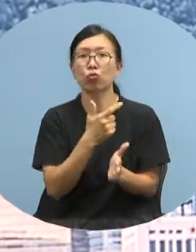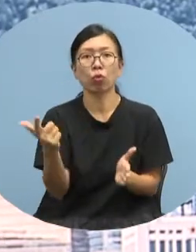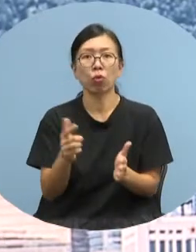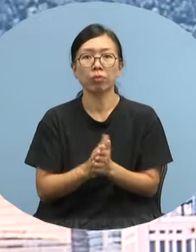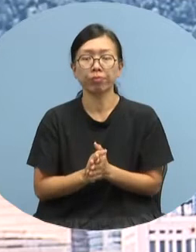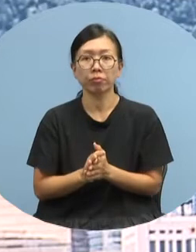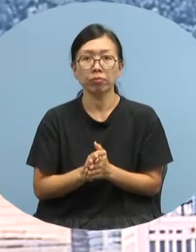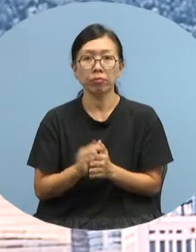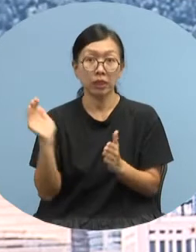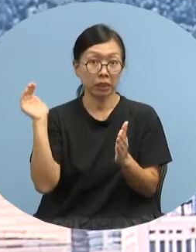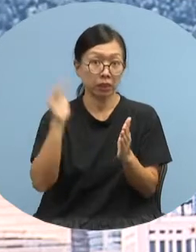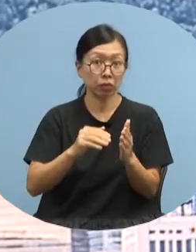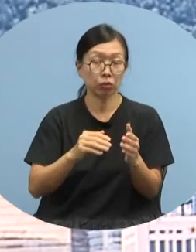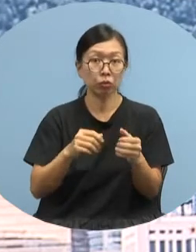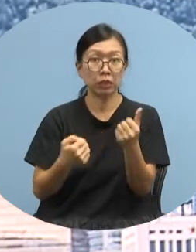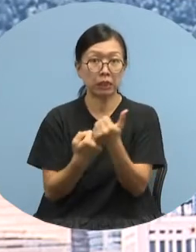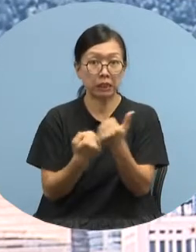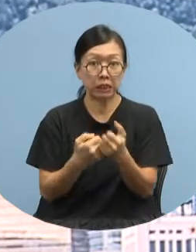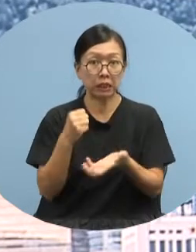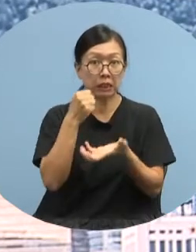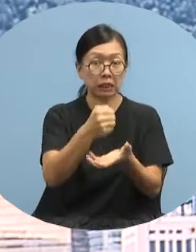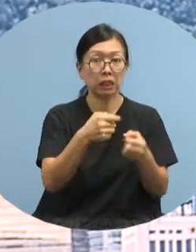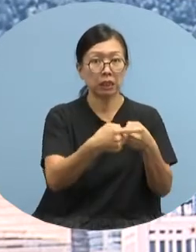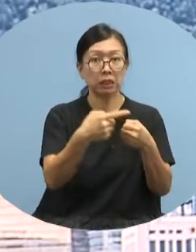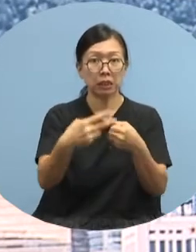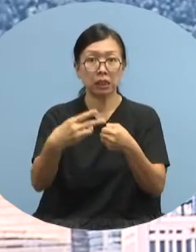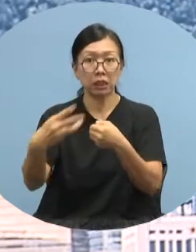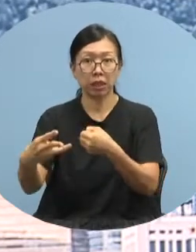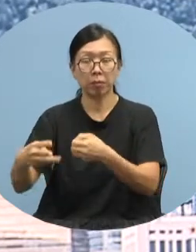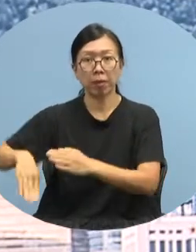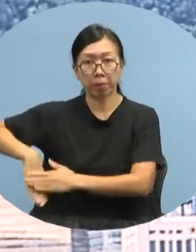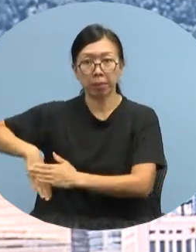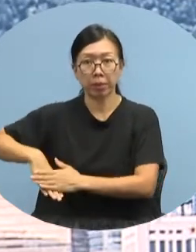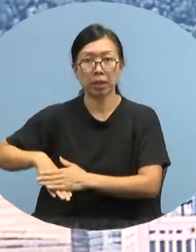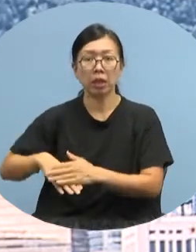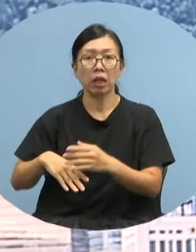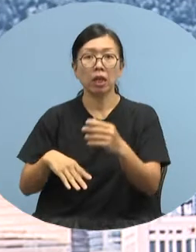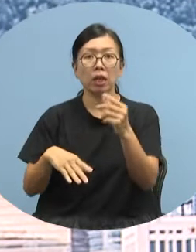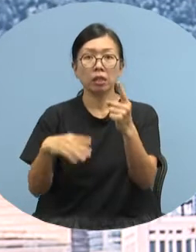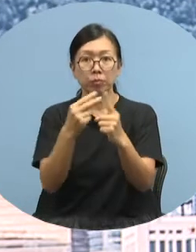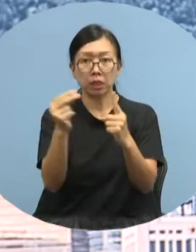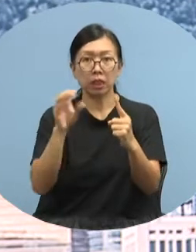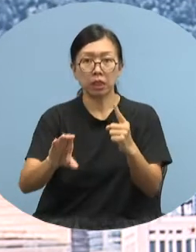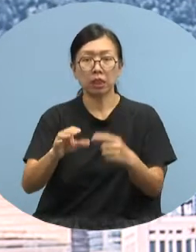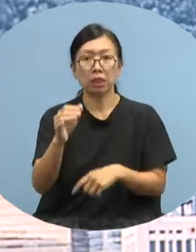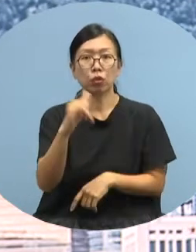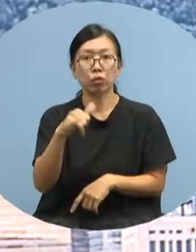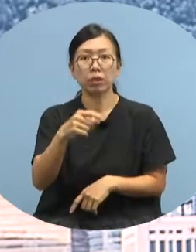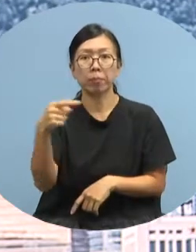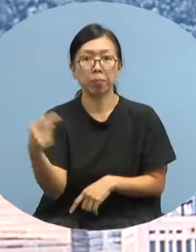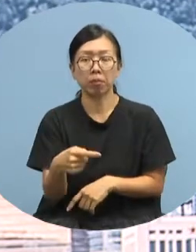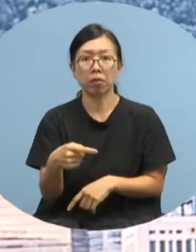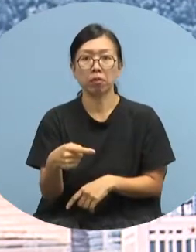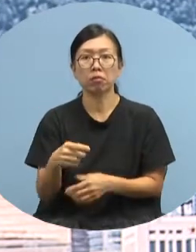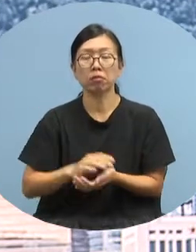的政府的支援裏面，我們已經預留了17億6千萬，同埋每一次都